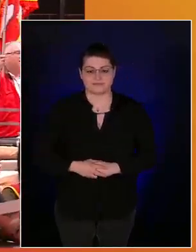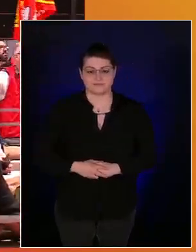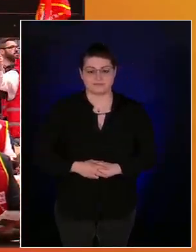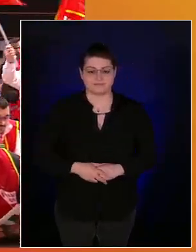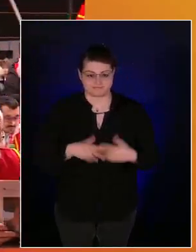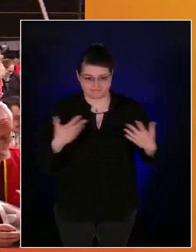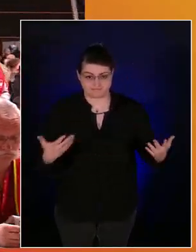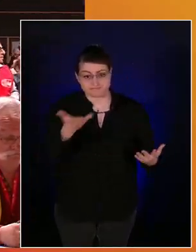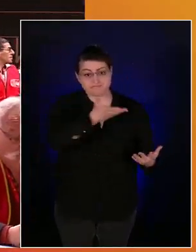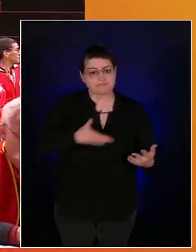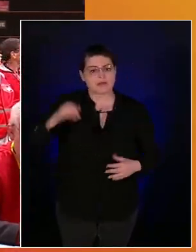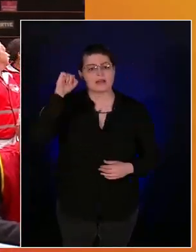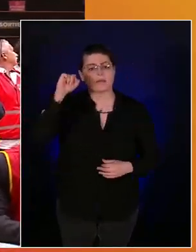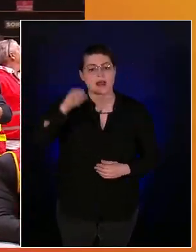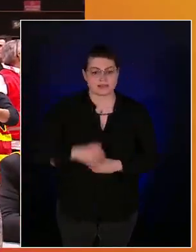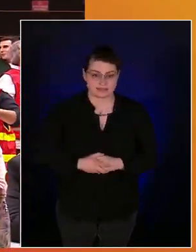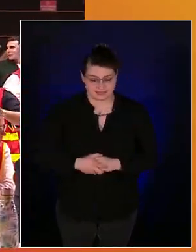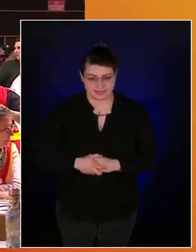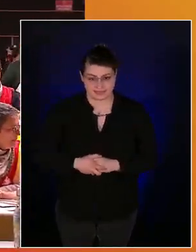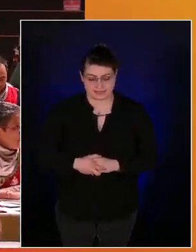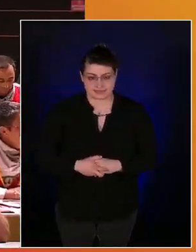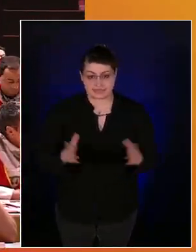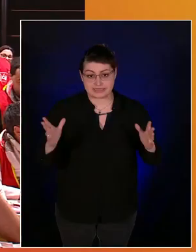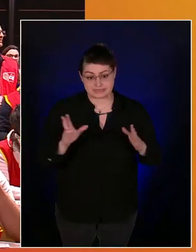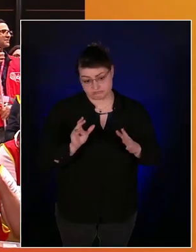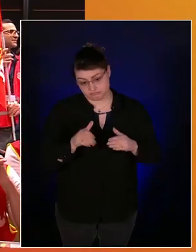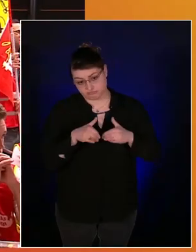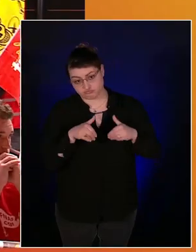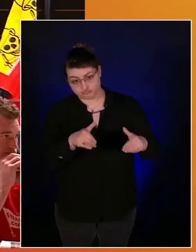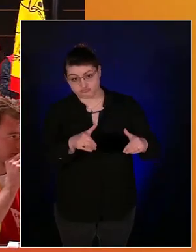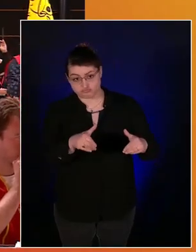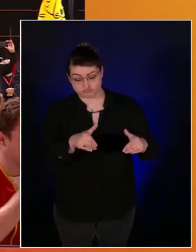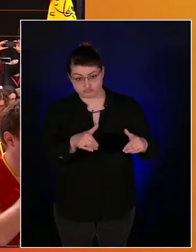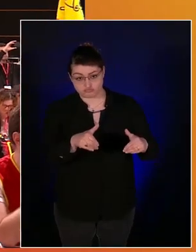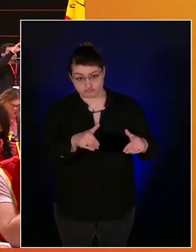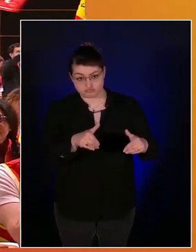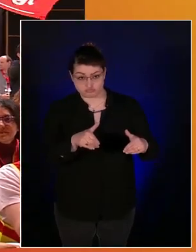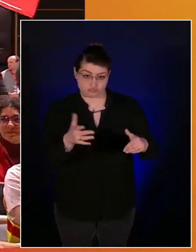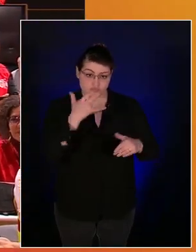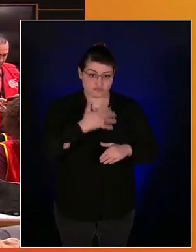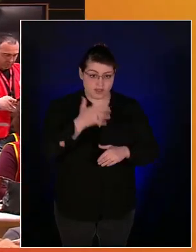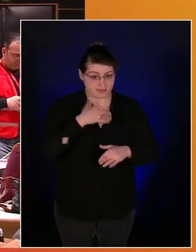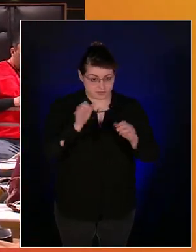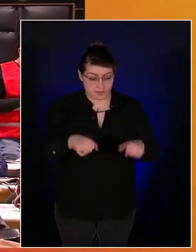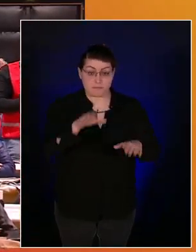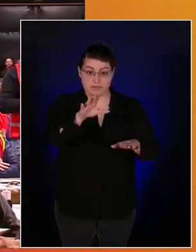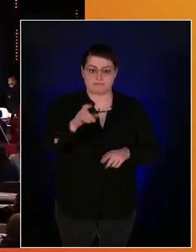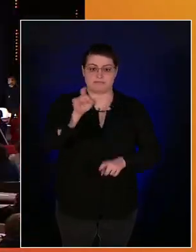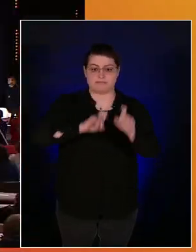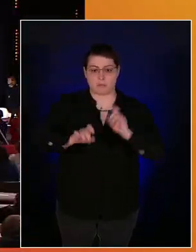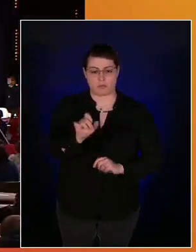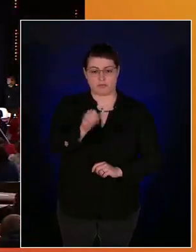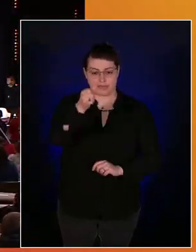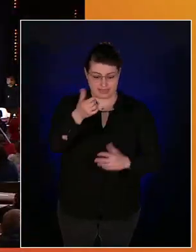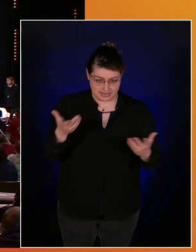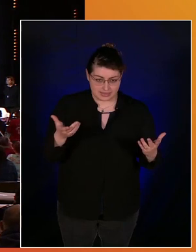Donc les camarades, on va bientôt continuer à pouvoir chanter, mais avant tout, donc,